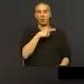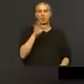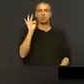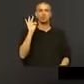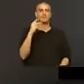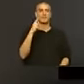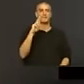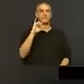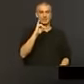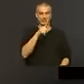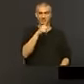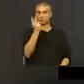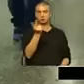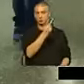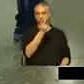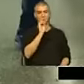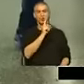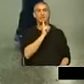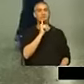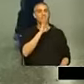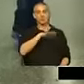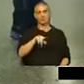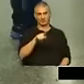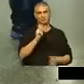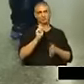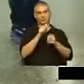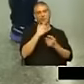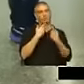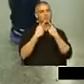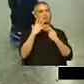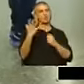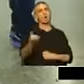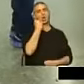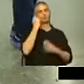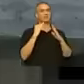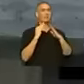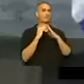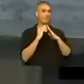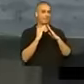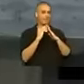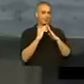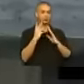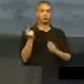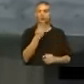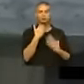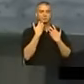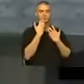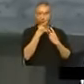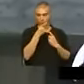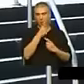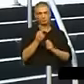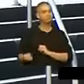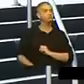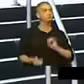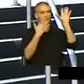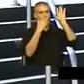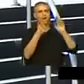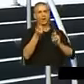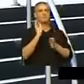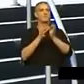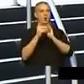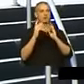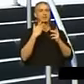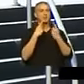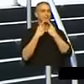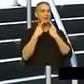פרי שתיהן של אמהות לקטינות שהשופטת דנה בהוצאתם מהבית שתיהן סיפרו לנו שהיא זרקה אותן ואת אורכי דינן